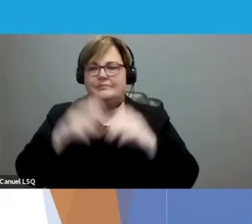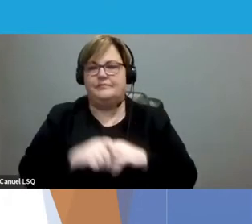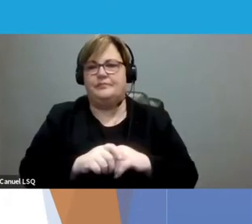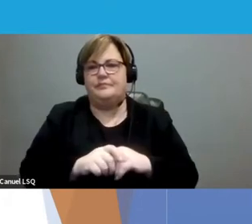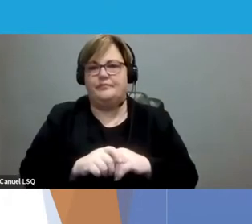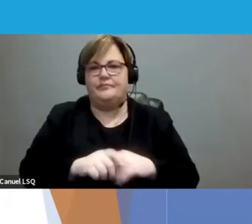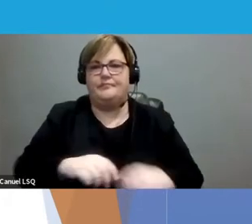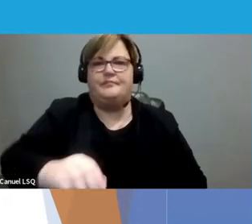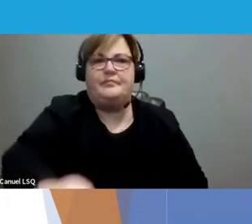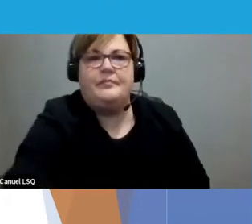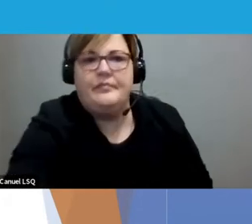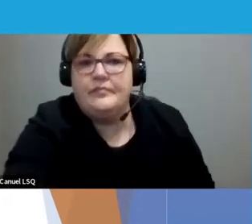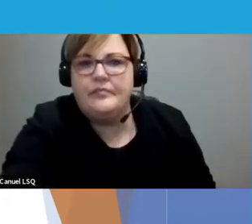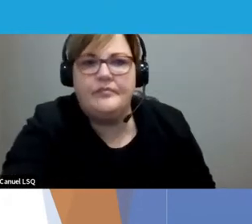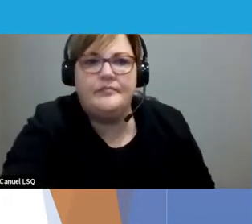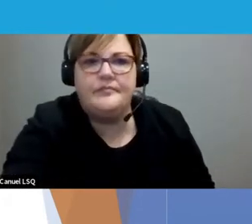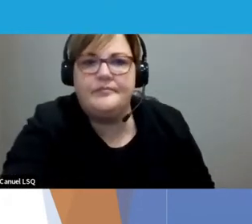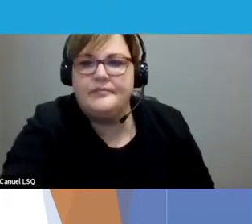Il s'inscrit dans les institutions,